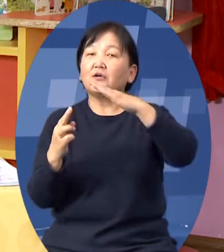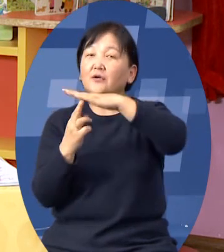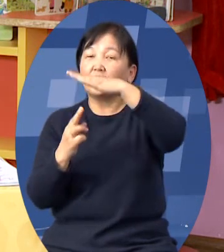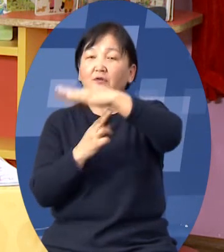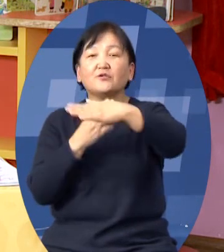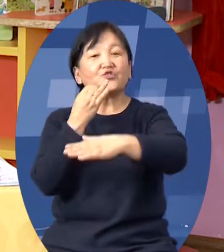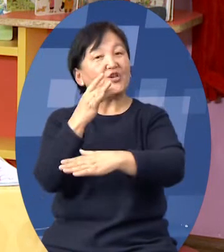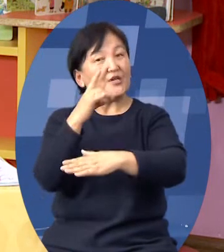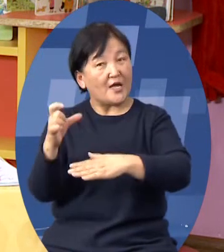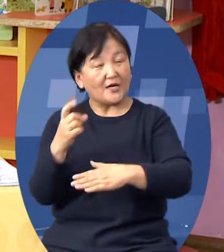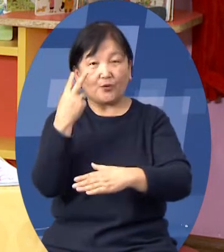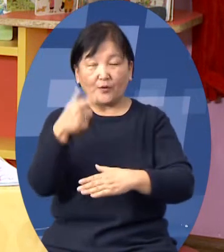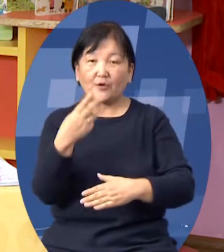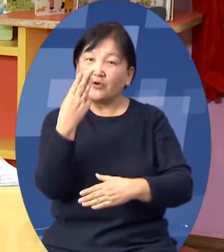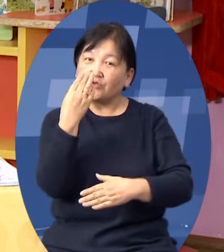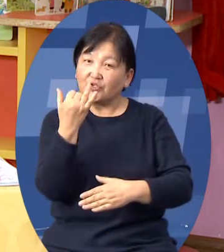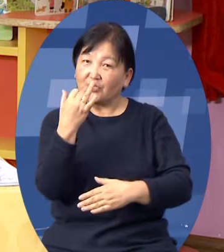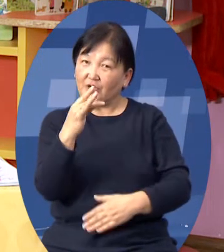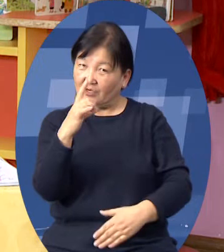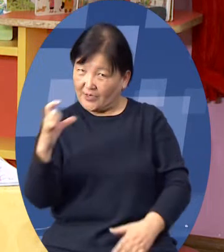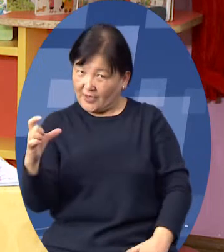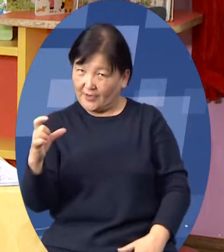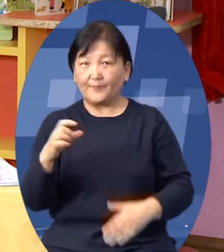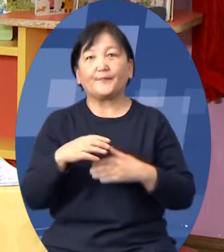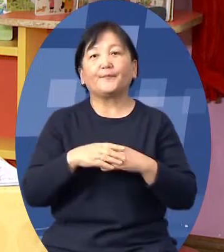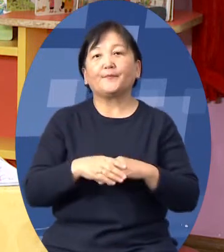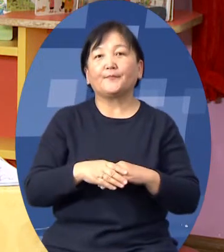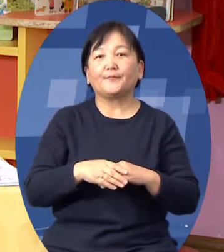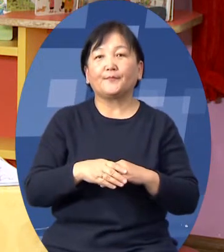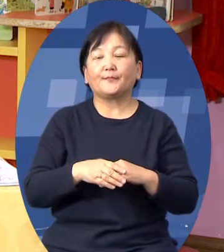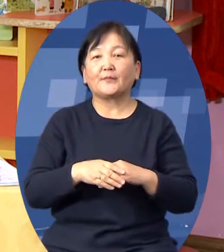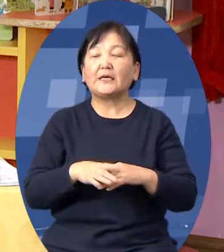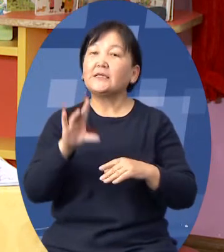Ширээ. Дагаад хэлээрэ. Ширээ.